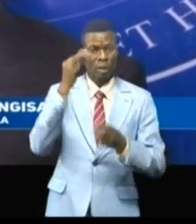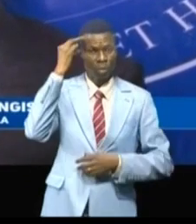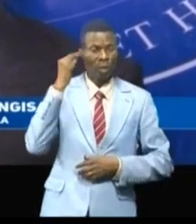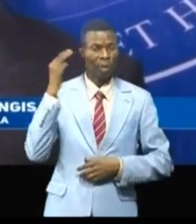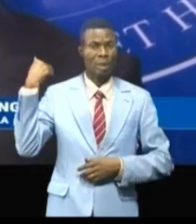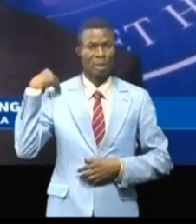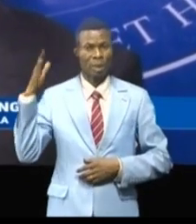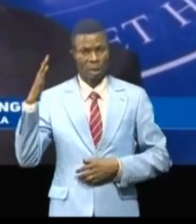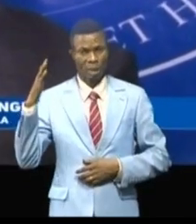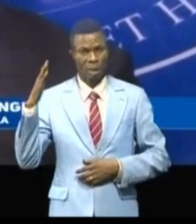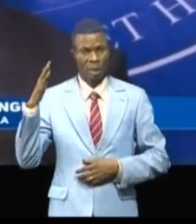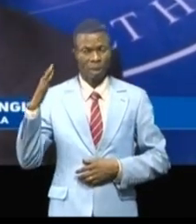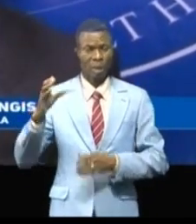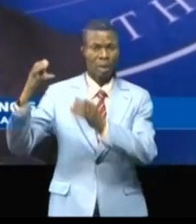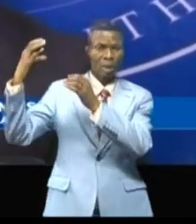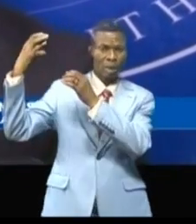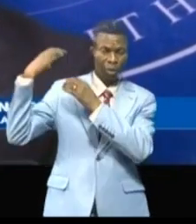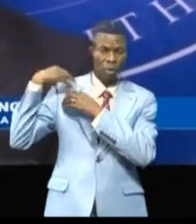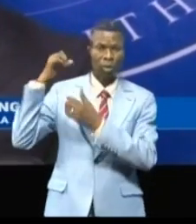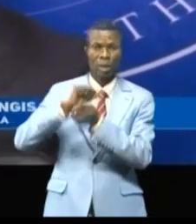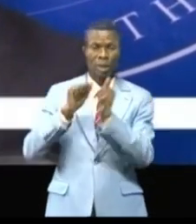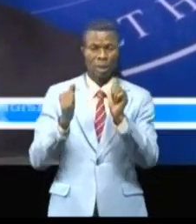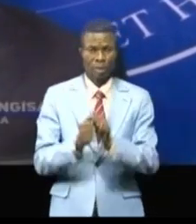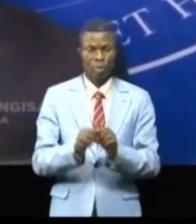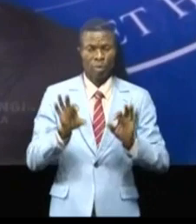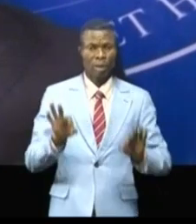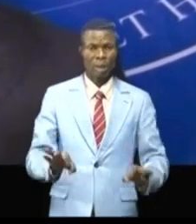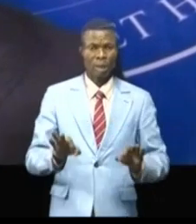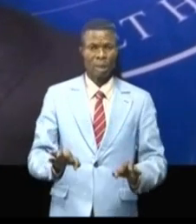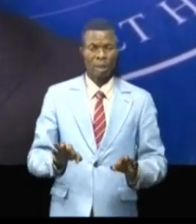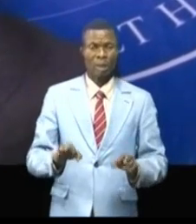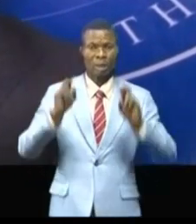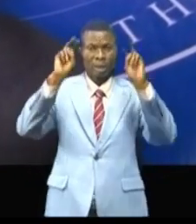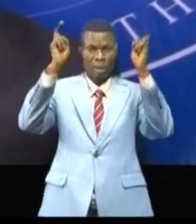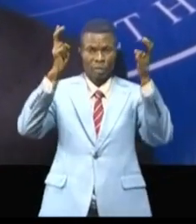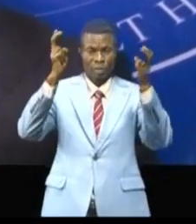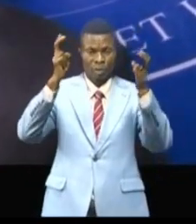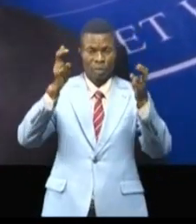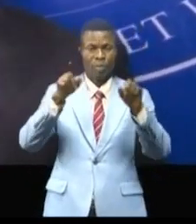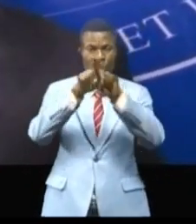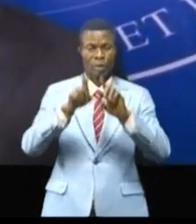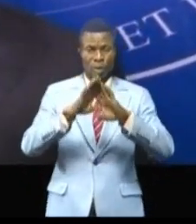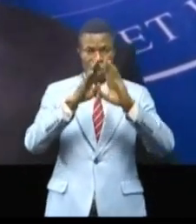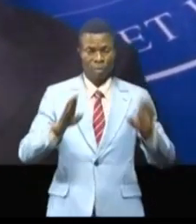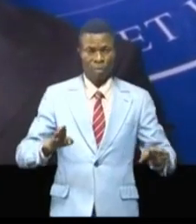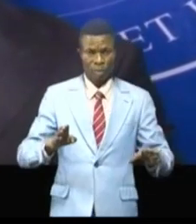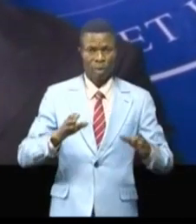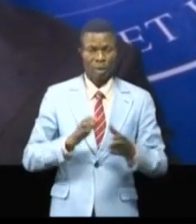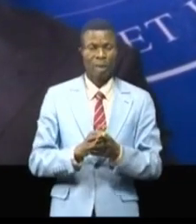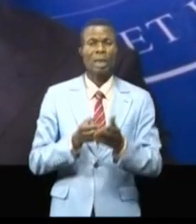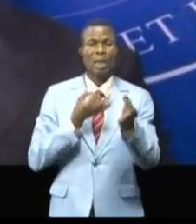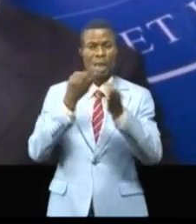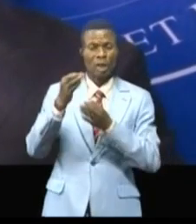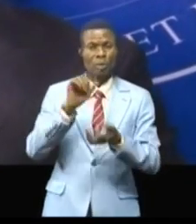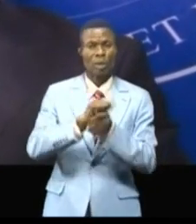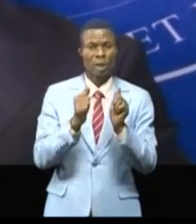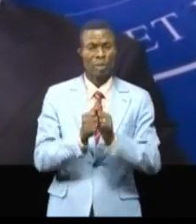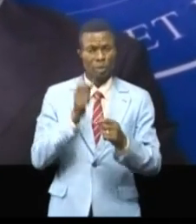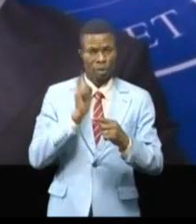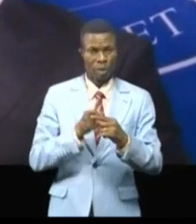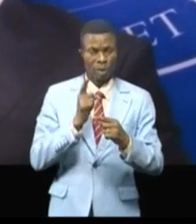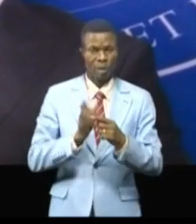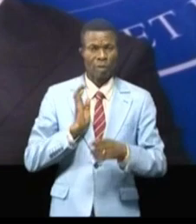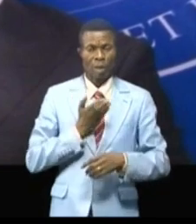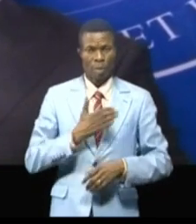d'État, chargé de questions de villes, de l'habitat, présenter les difficultés de la